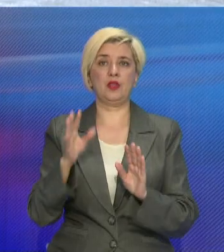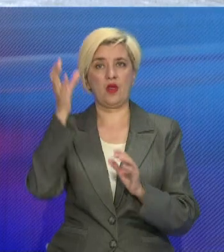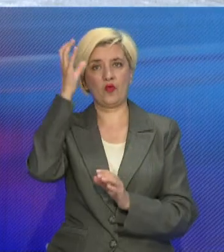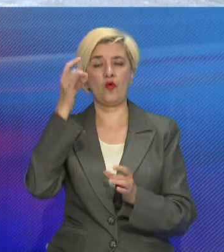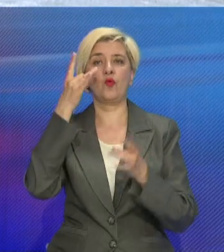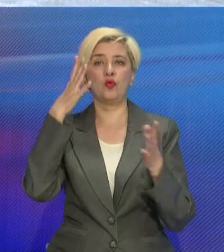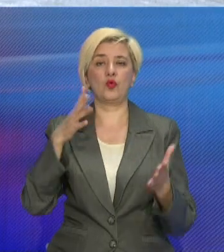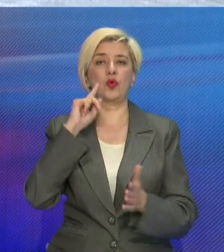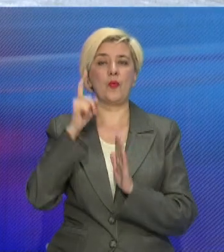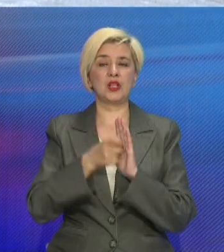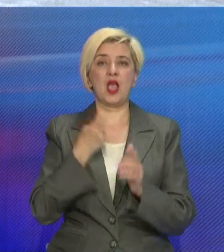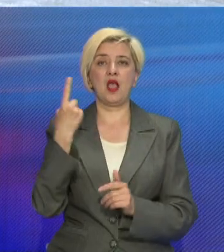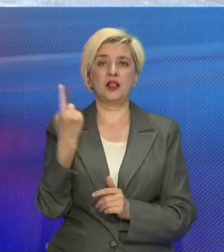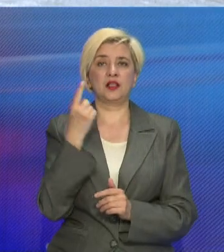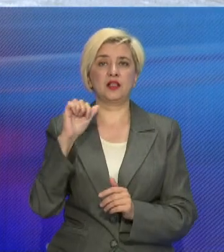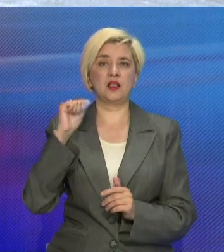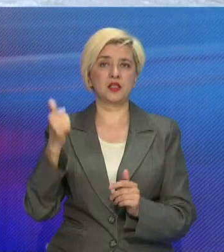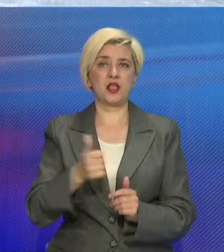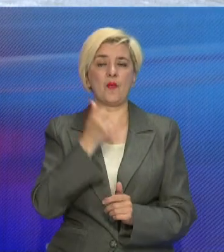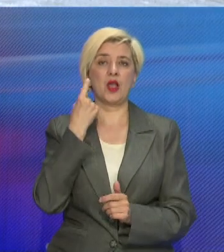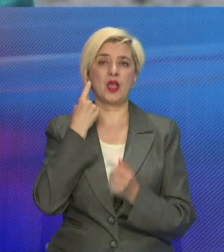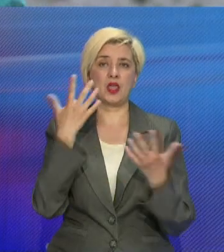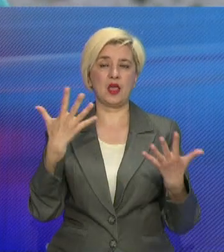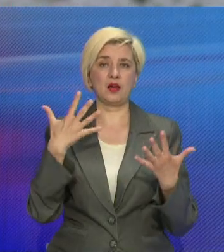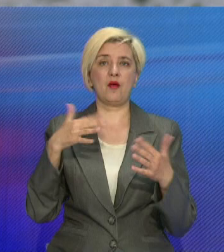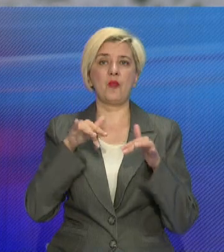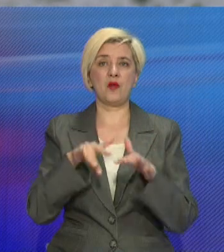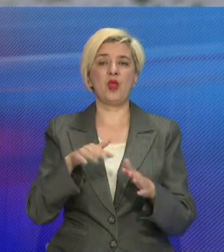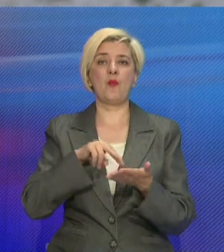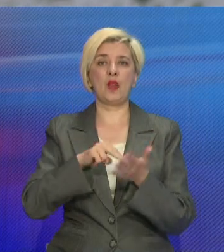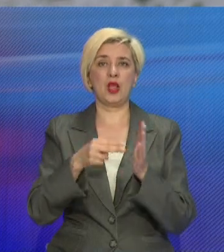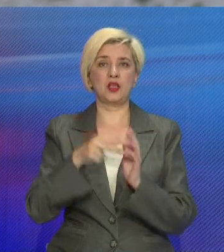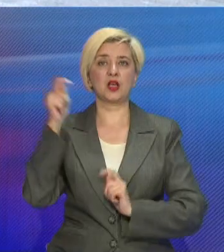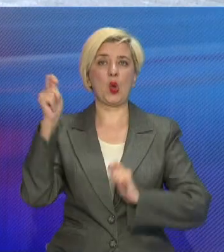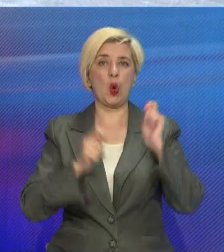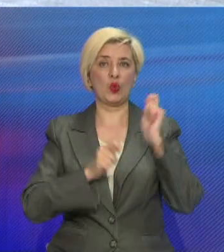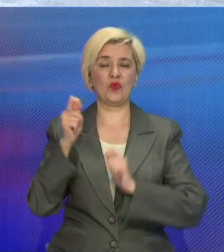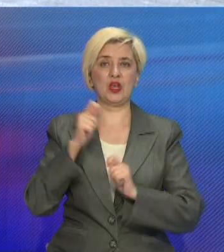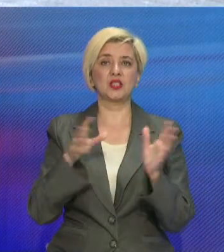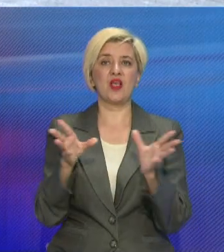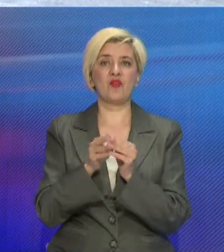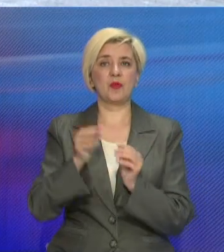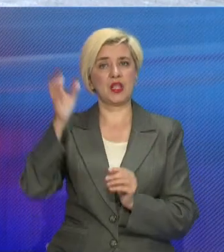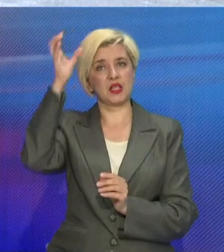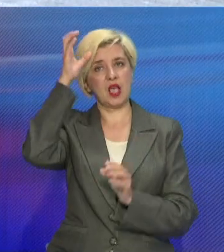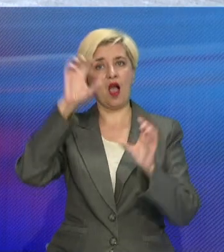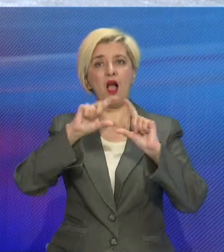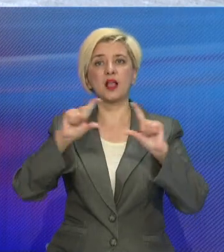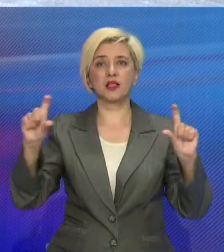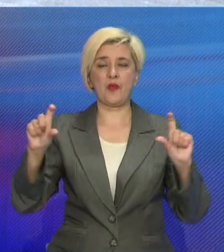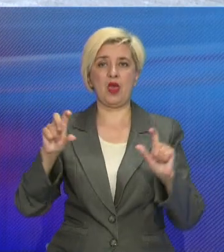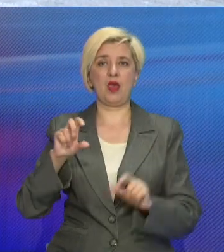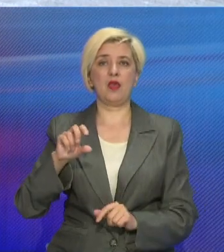из самых ярких мероприятий планируется конференция совместно с Академией наук, круглый стол, встреча с архитекторами